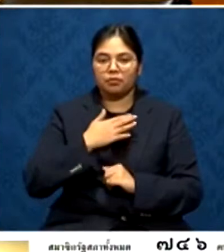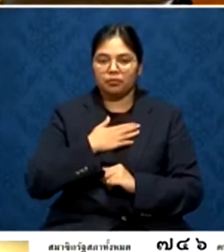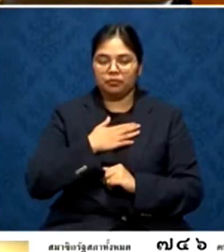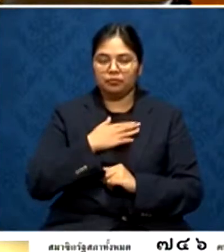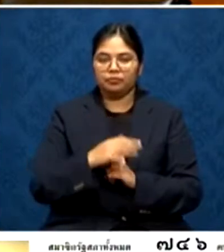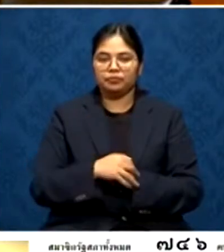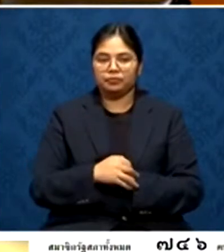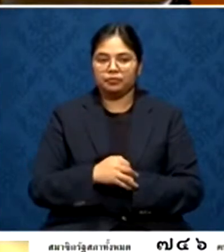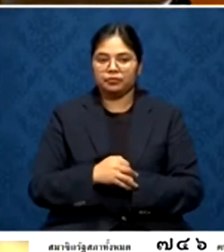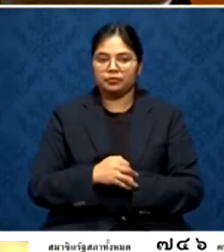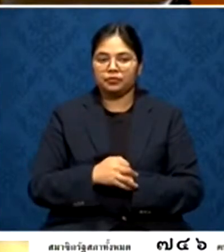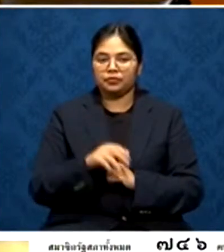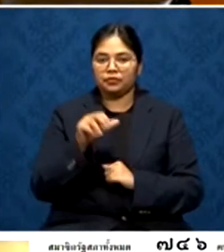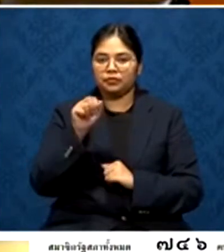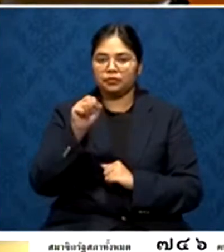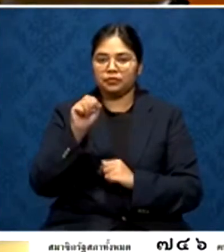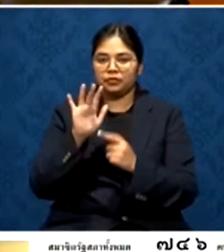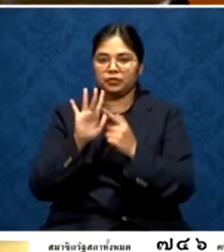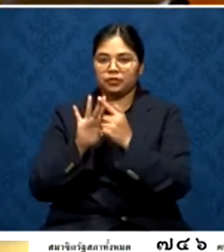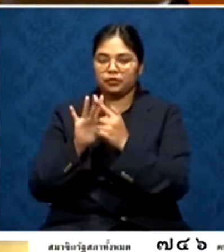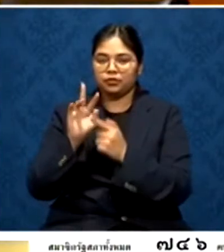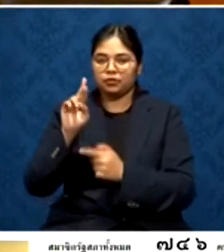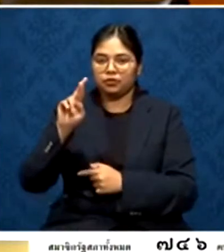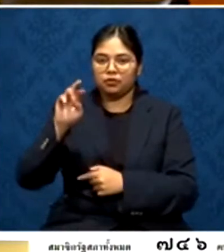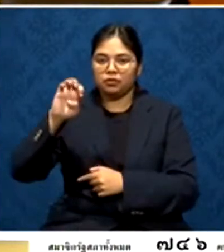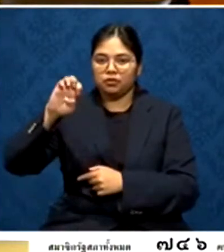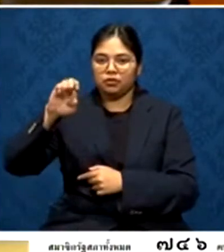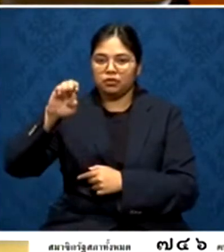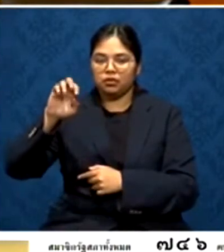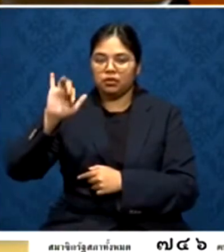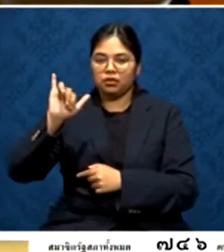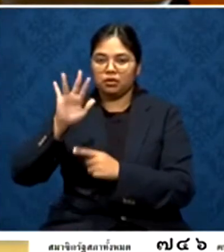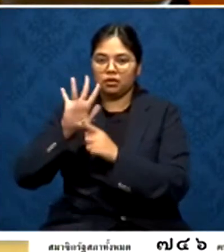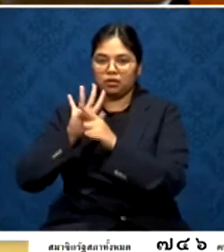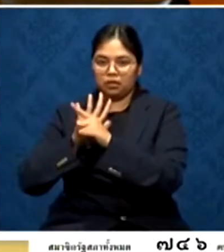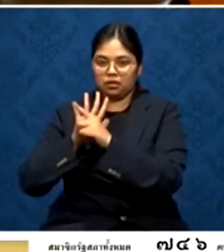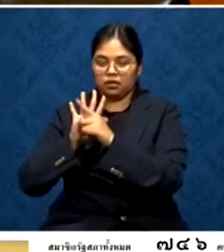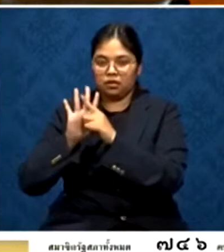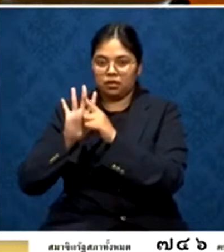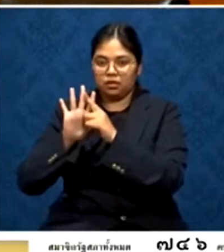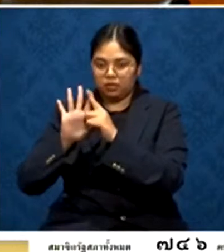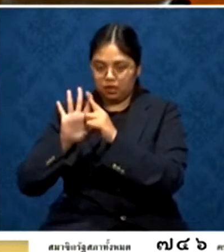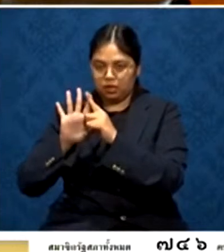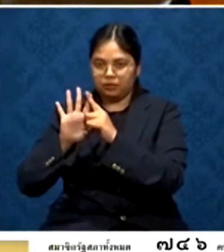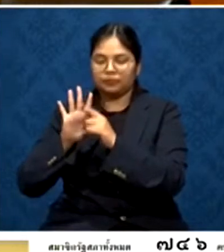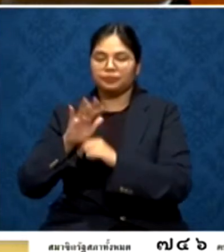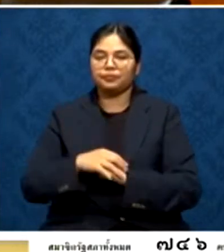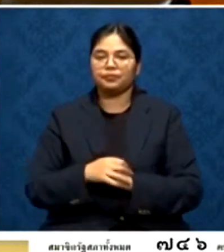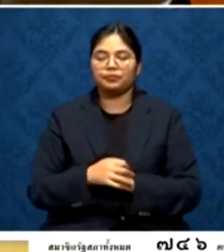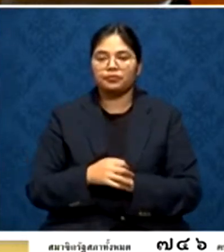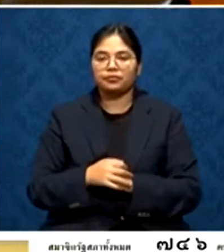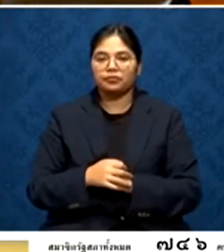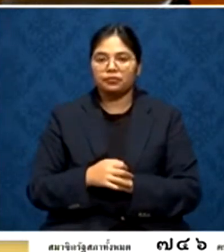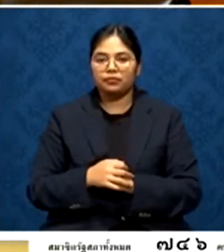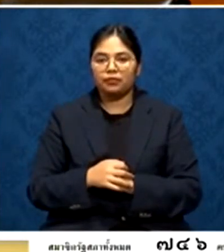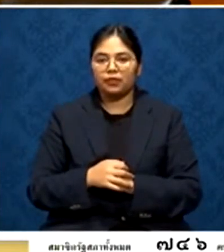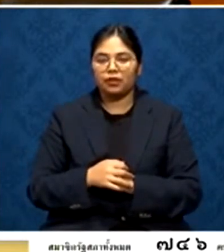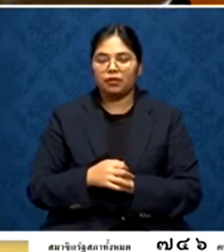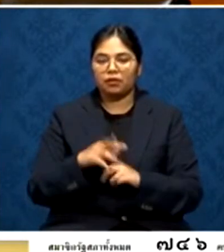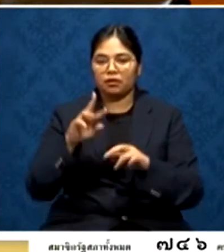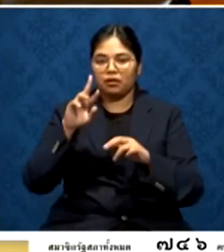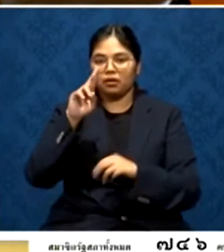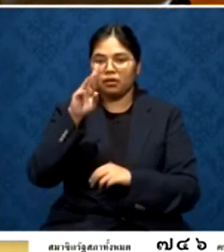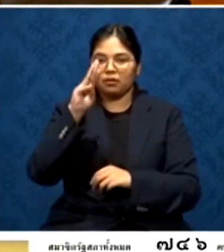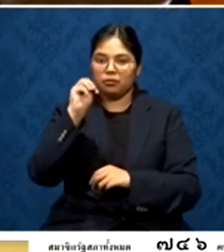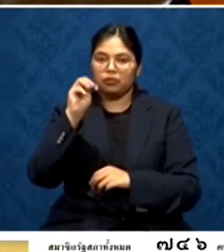จึงรุ่งเรืองกิจสมาชิกรัฐสภาพรรคเพื่อไทยในฐานะรัฐมนตรีว่าการก